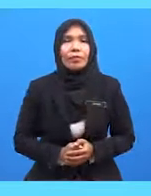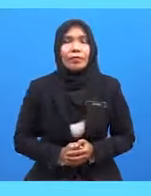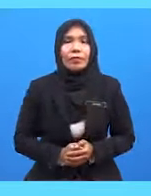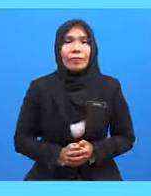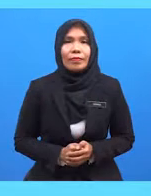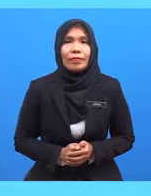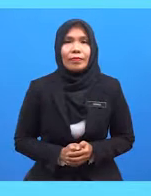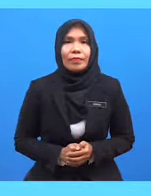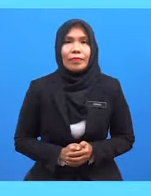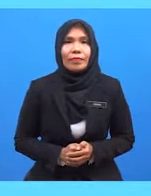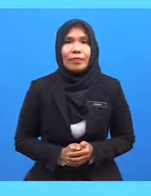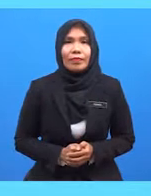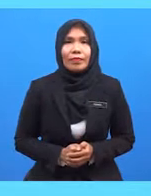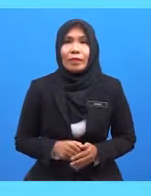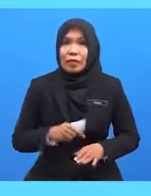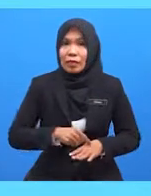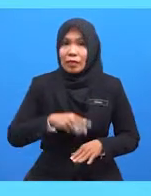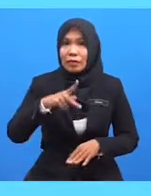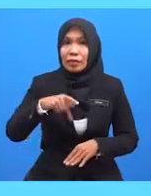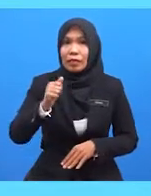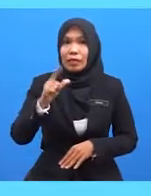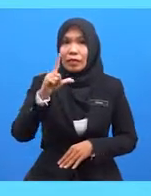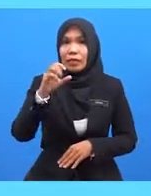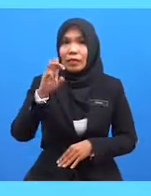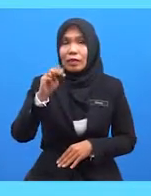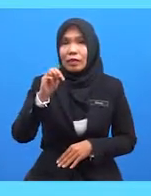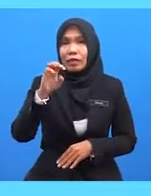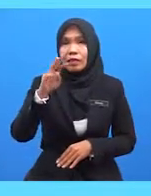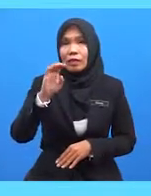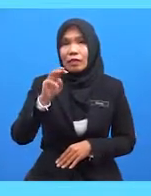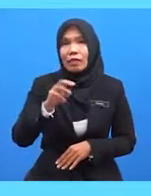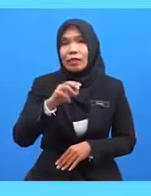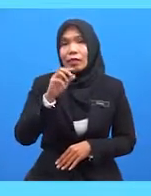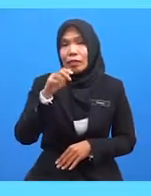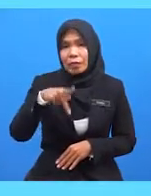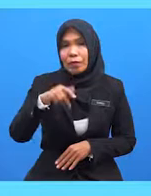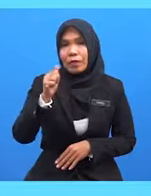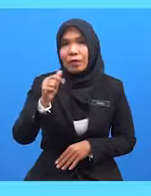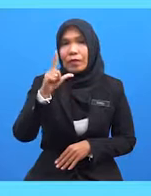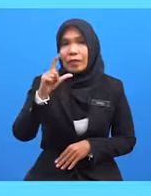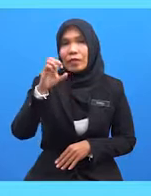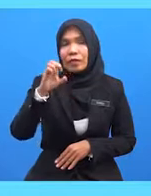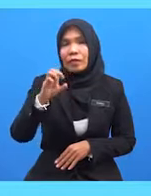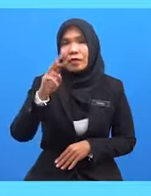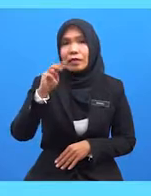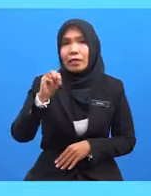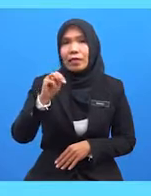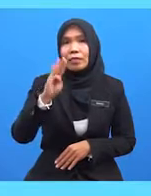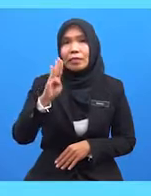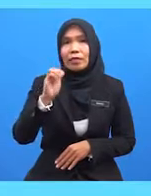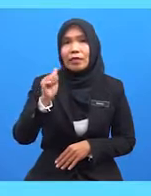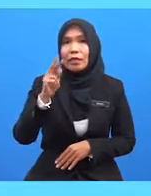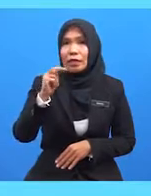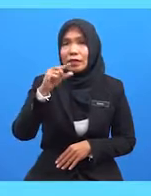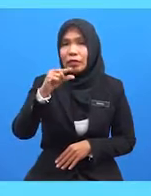berbahasa Arab. Di Palembang, lahirlah pengarang seperti Abdul Samad Al-Falambani